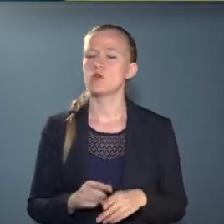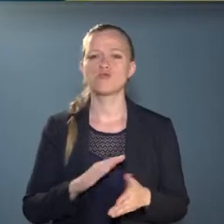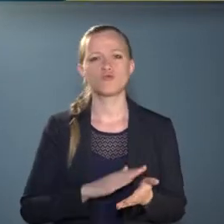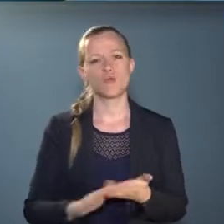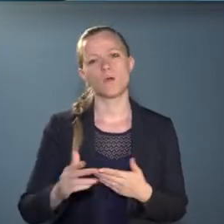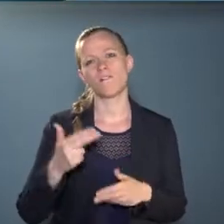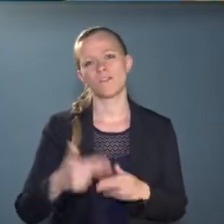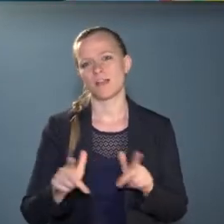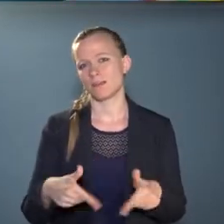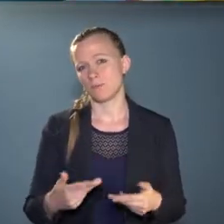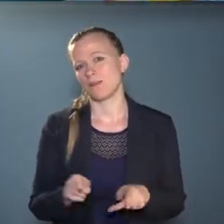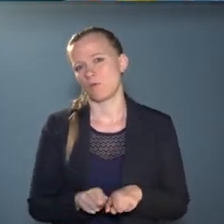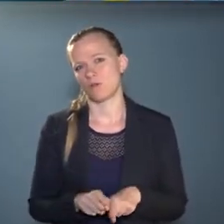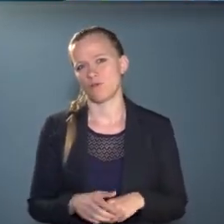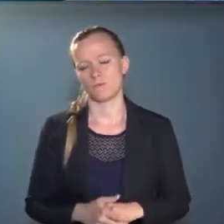beszélünk.